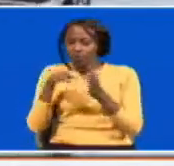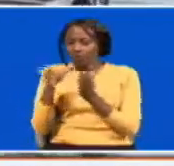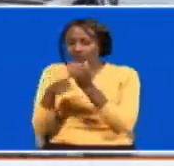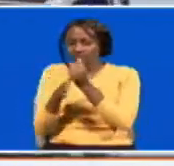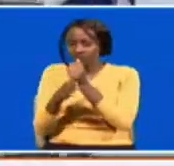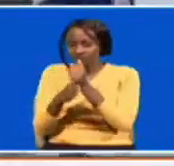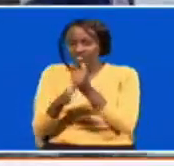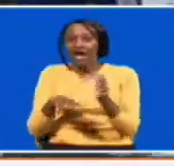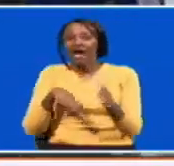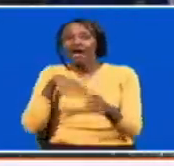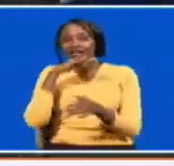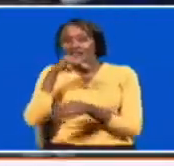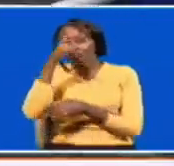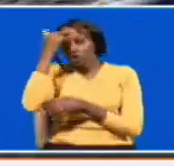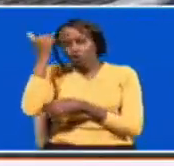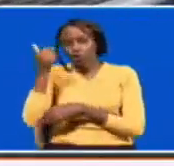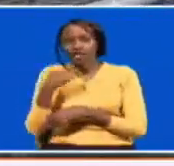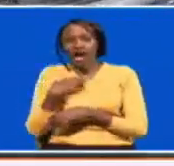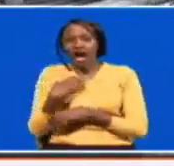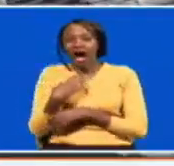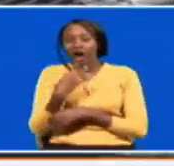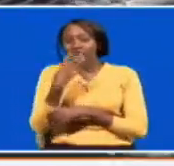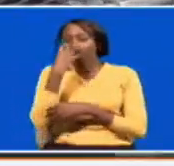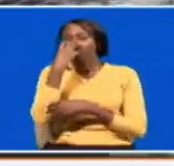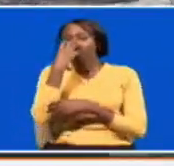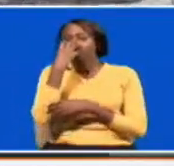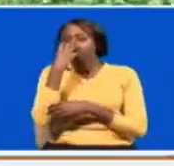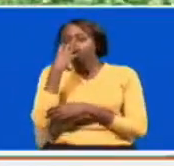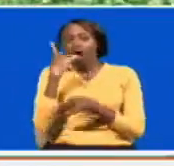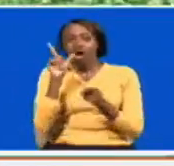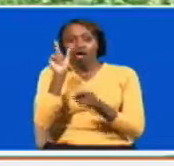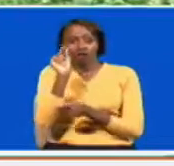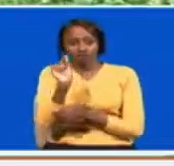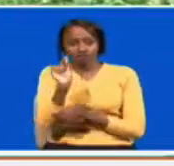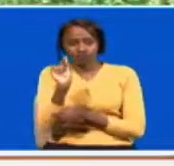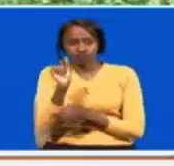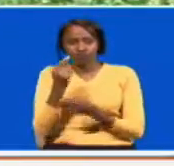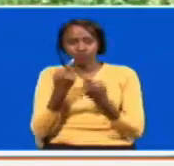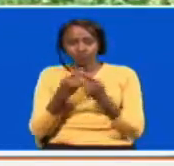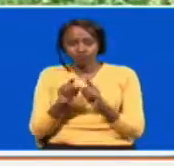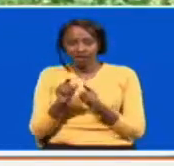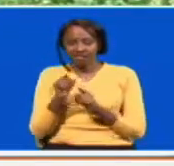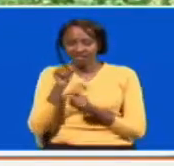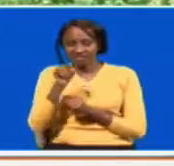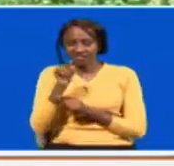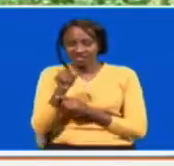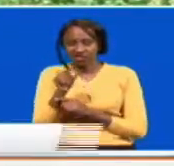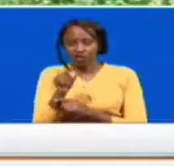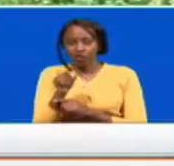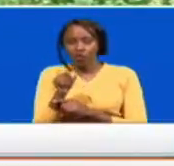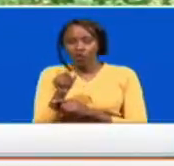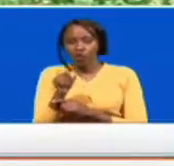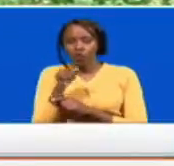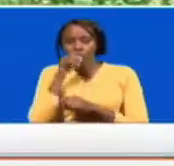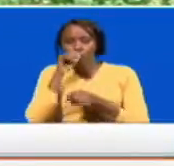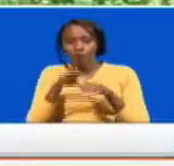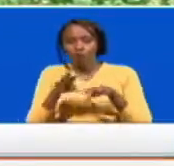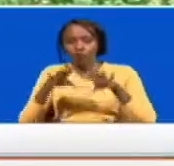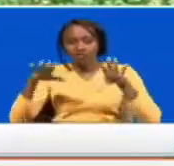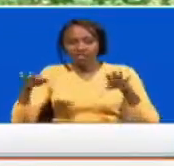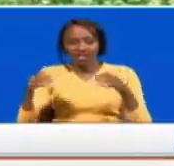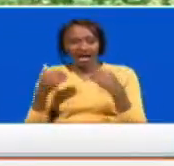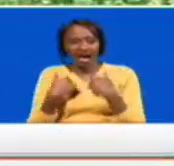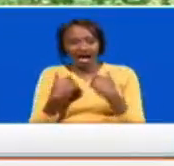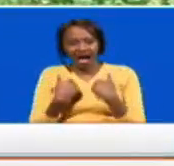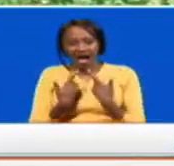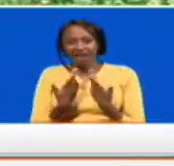kutokana na kiwango kidogo cha hewa ya oksijeni ziwani humo. In the oxygen you are below probably to the levels of 2